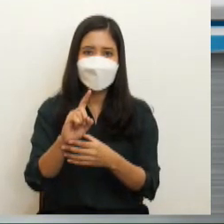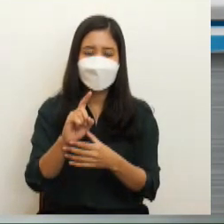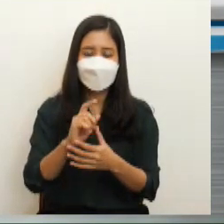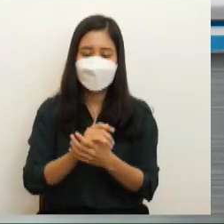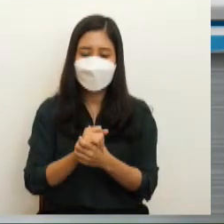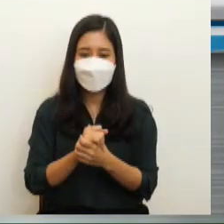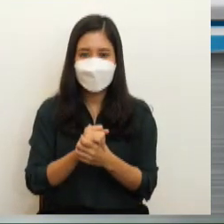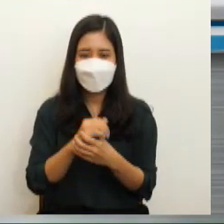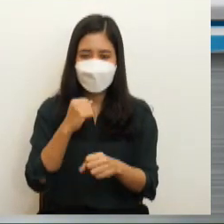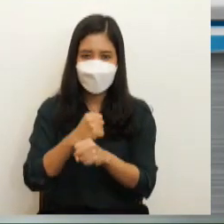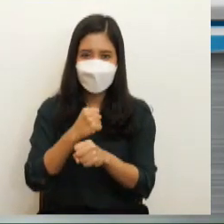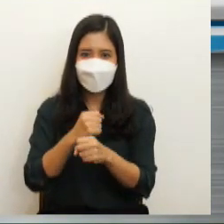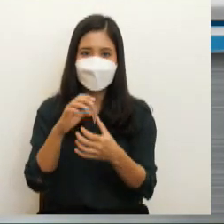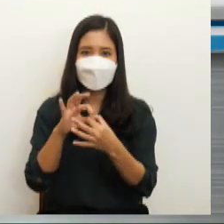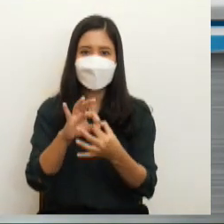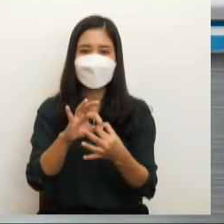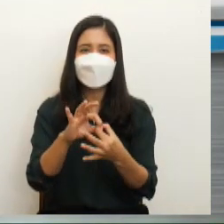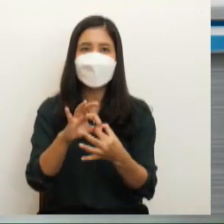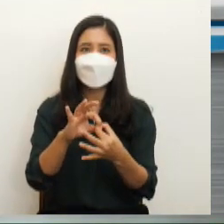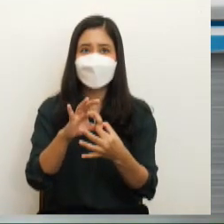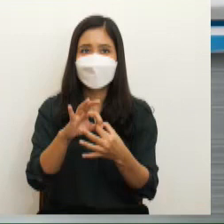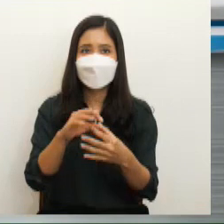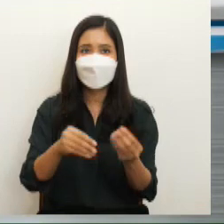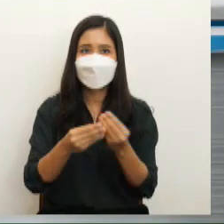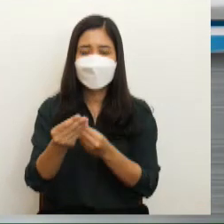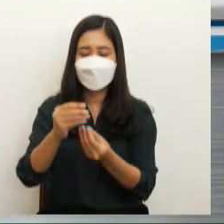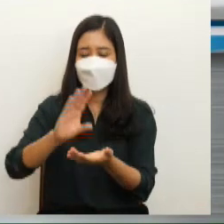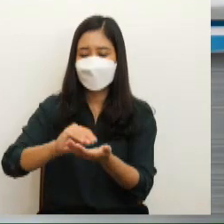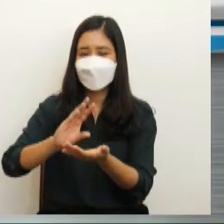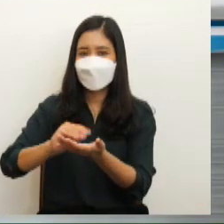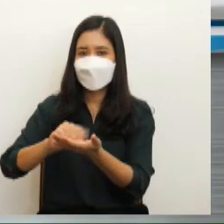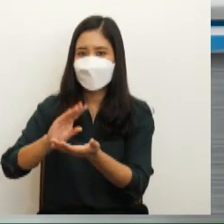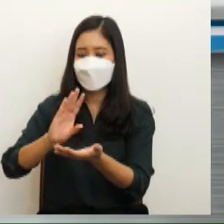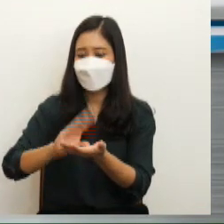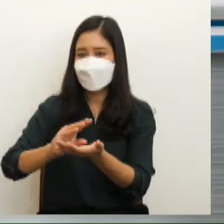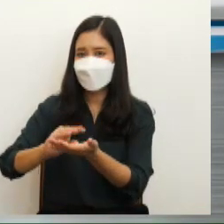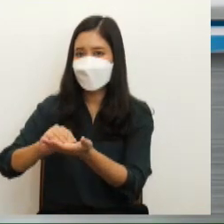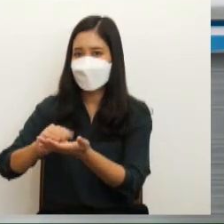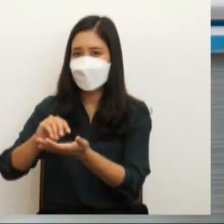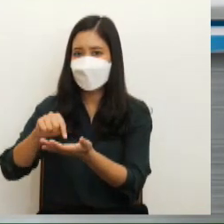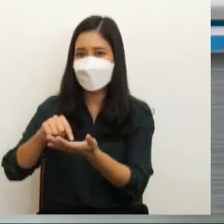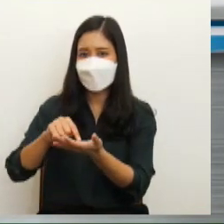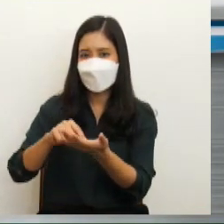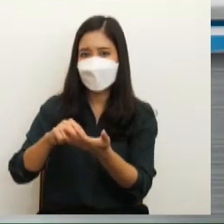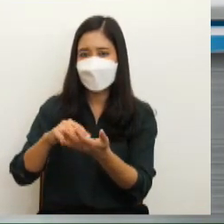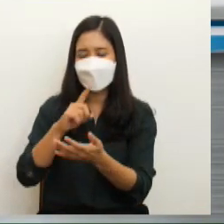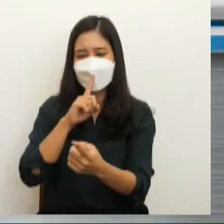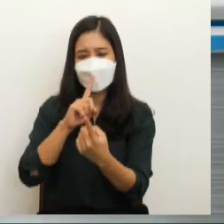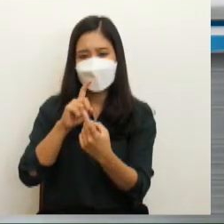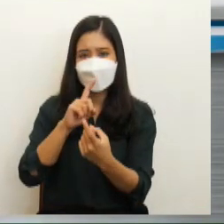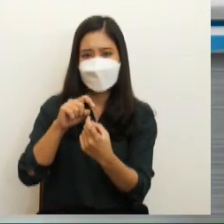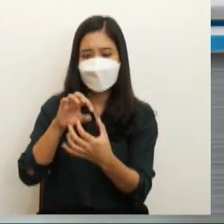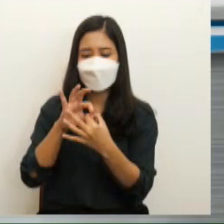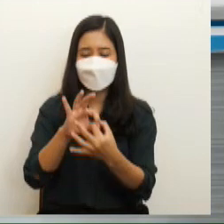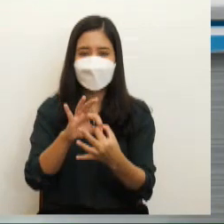ที่ในการดูแลรับผิดชอบเรื่องนี้จะมาให้ข้อมูลเพื่อที่จะไขข้อข้องใจว่าเมื่อเ